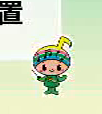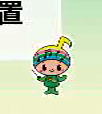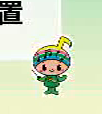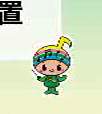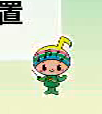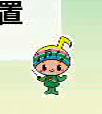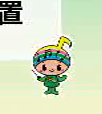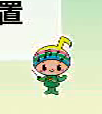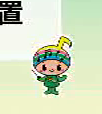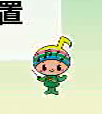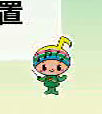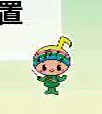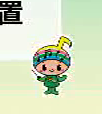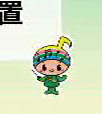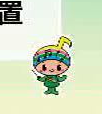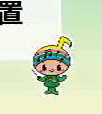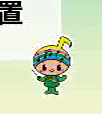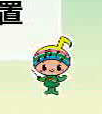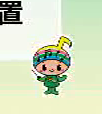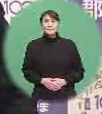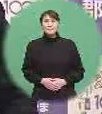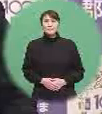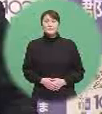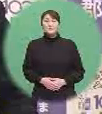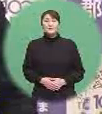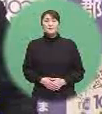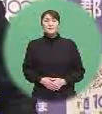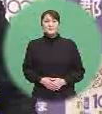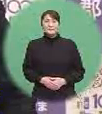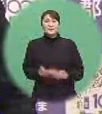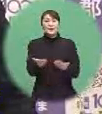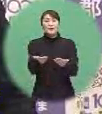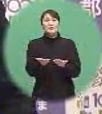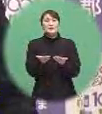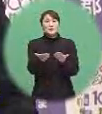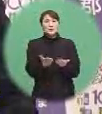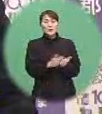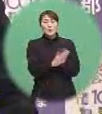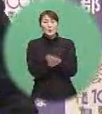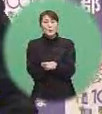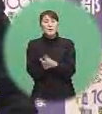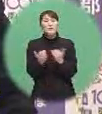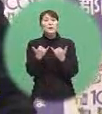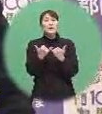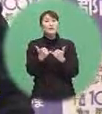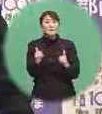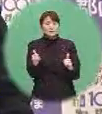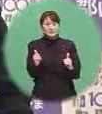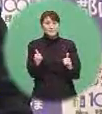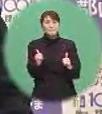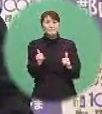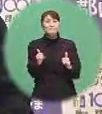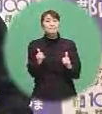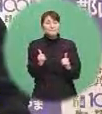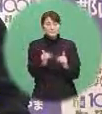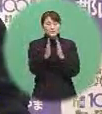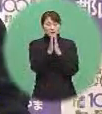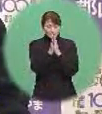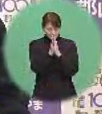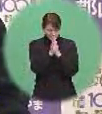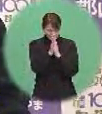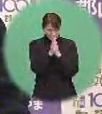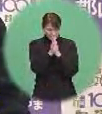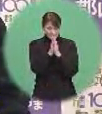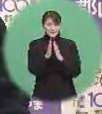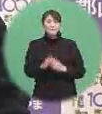への協力を呼びかけました。 地震により亡くなられた方々のご冥福を改めてお祈り